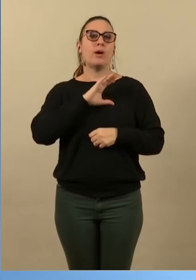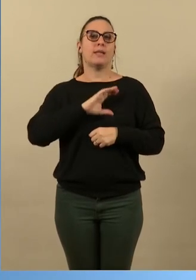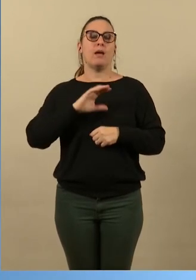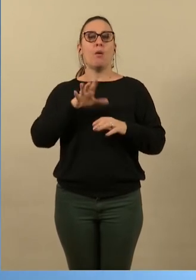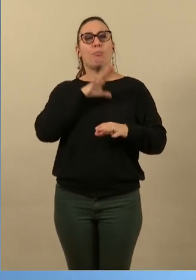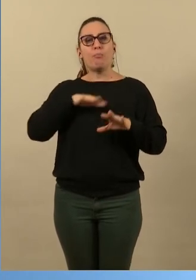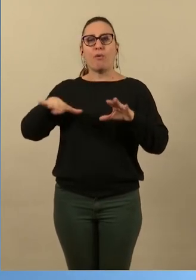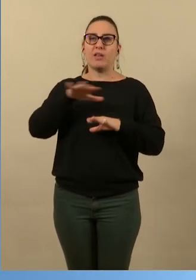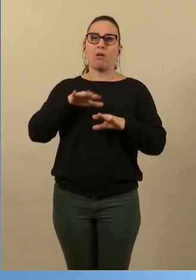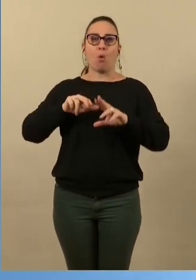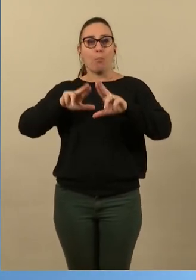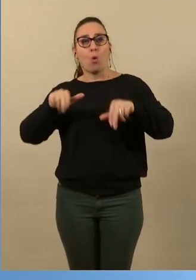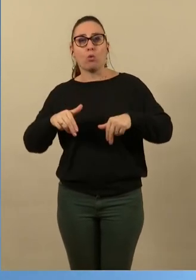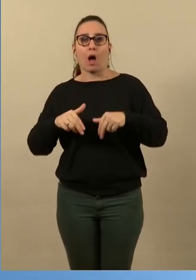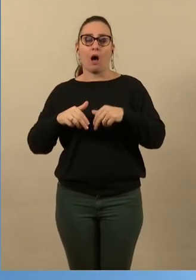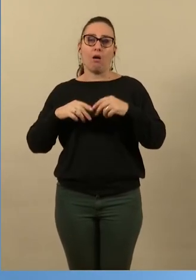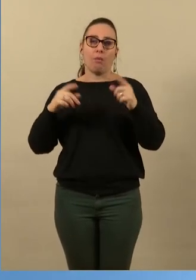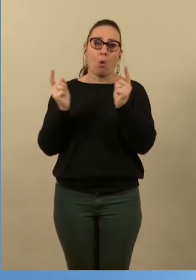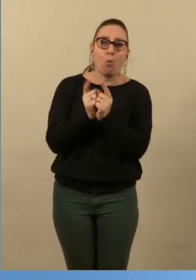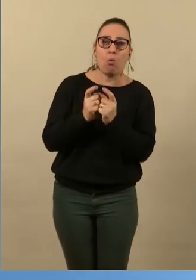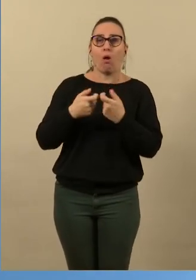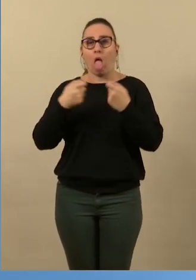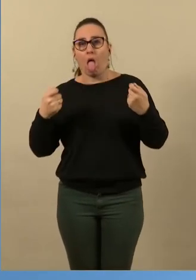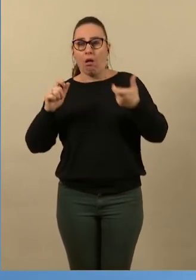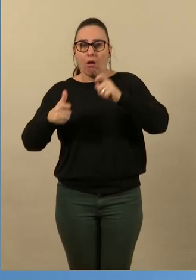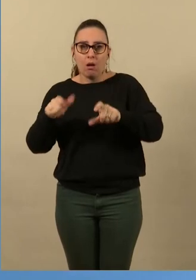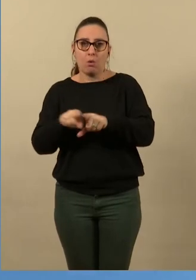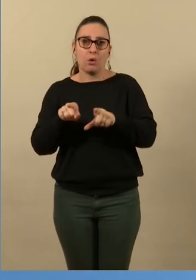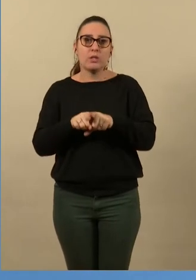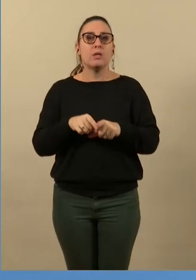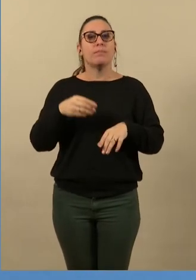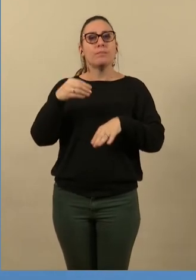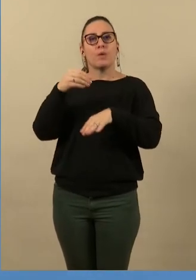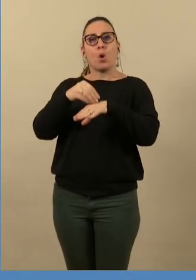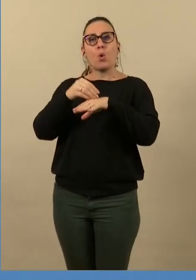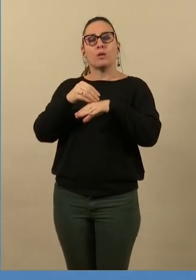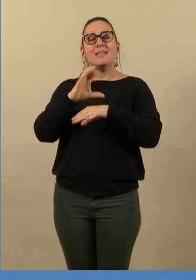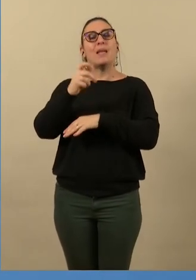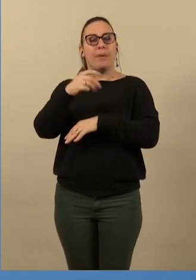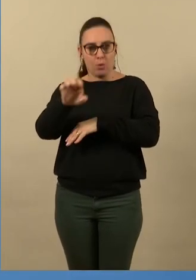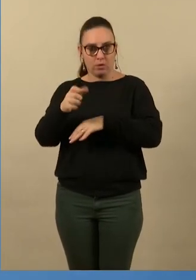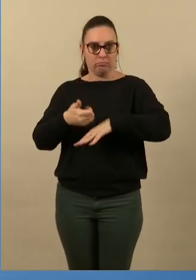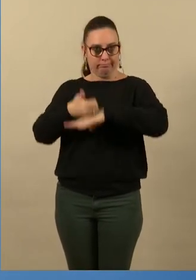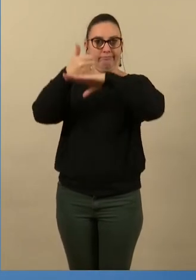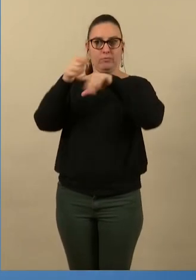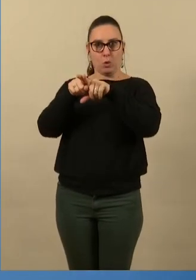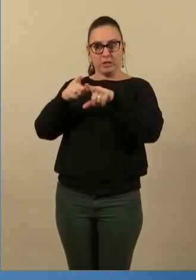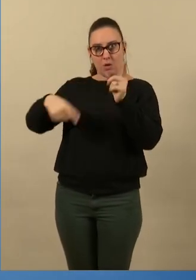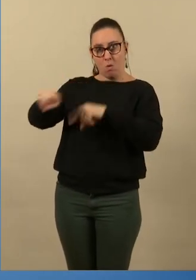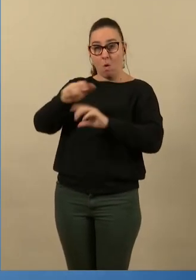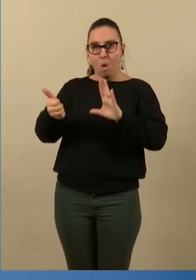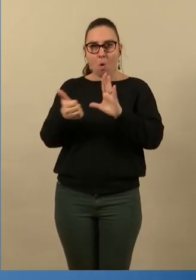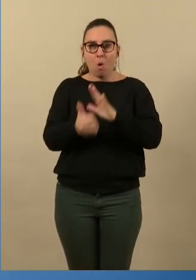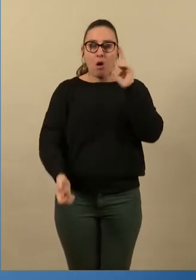enseignants faute de moyens suffisants pour les conseillères principales et les conseillers principaux d'éducation les CPE lesquels ont un rôle